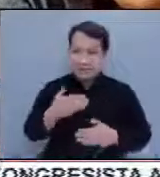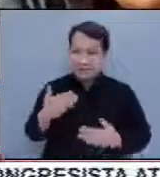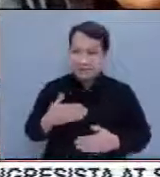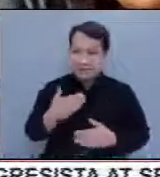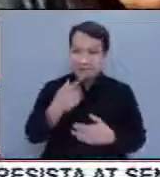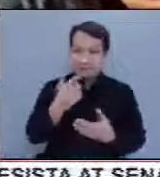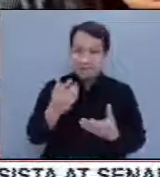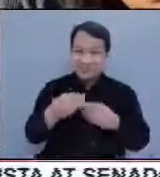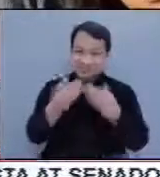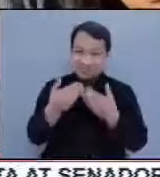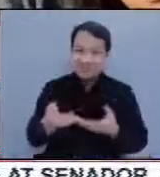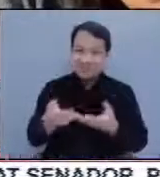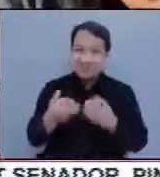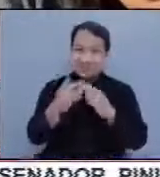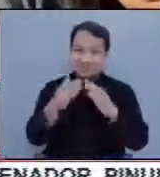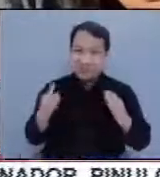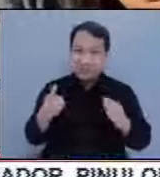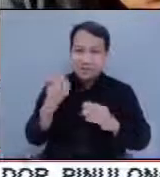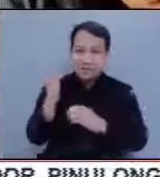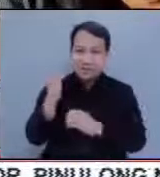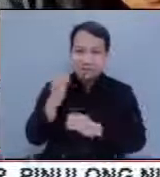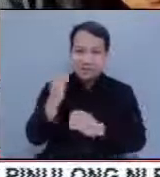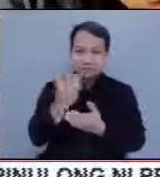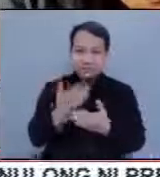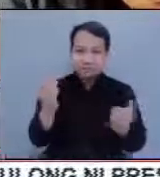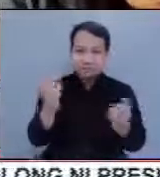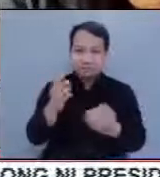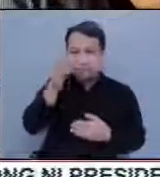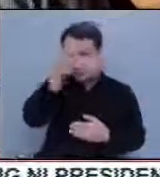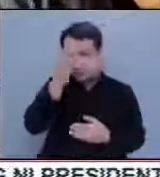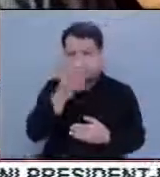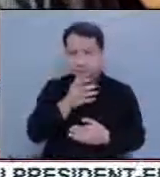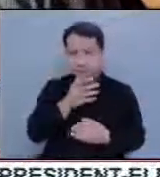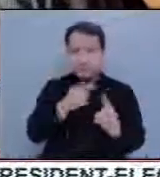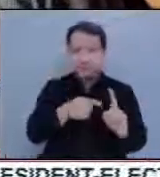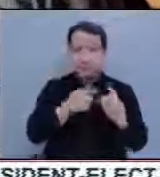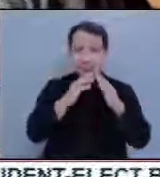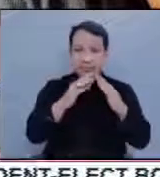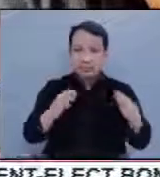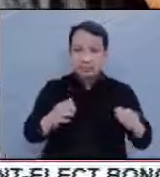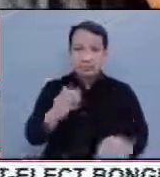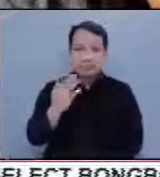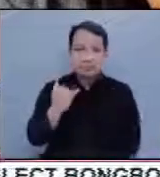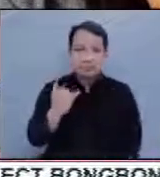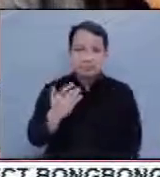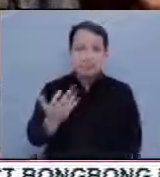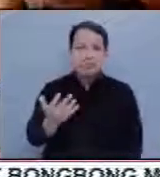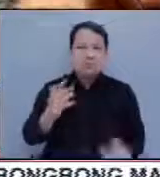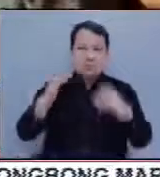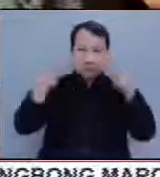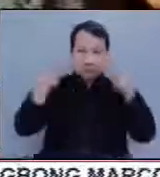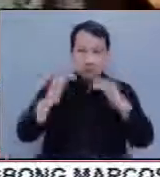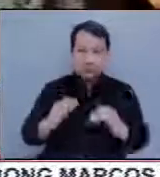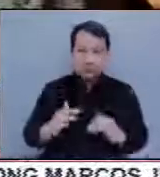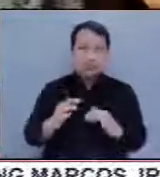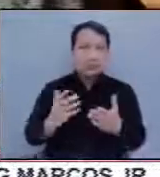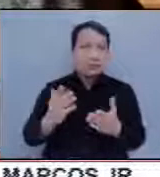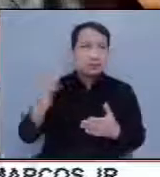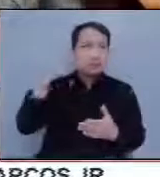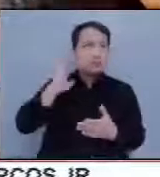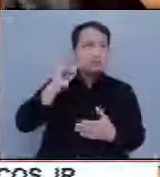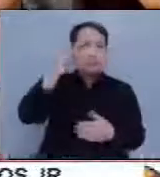pangarap po ang aming mga magulang ng isang bahay. Dahil katulad po ngayon, umuulan po ngayon. Siguro kung nung time po yun